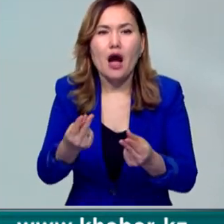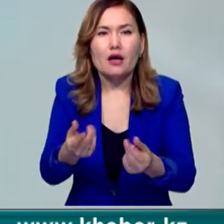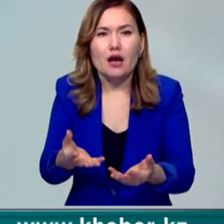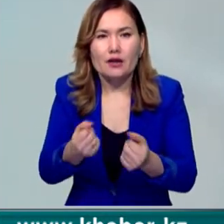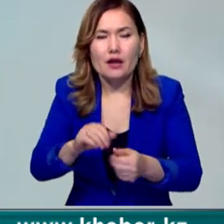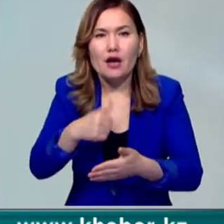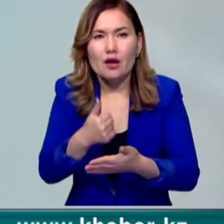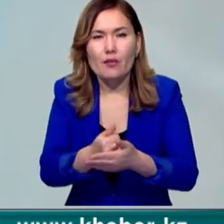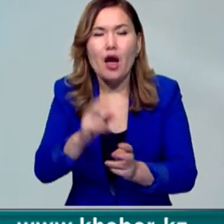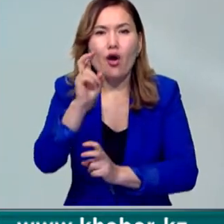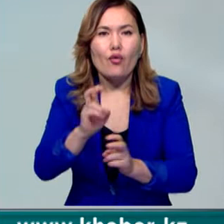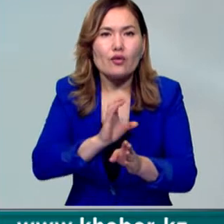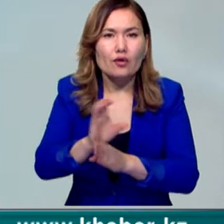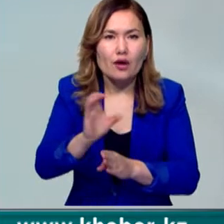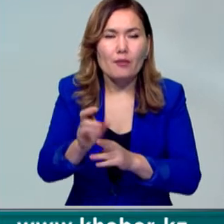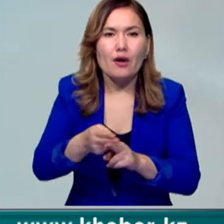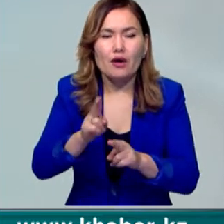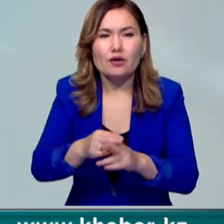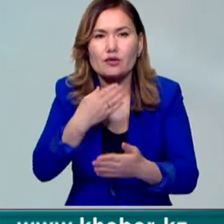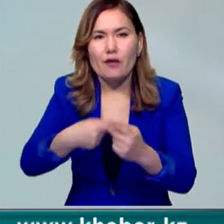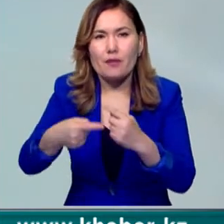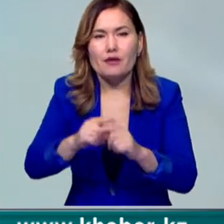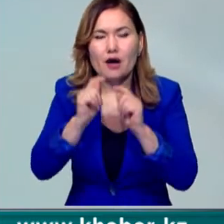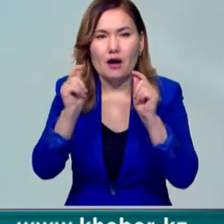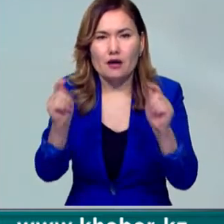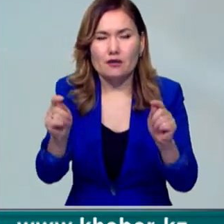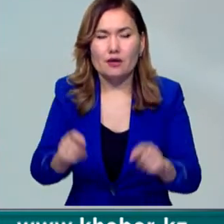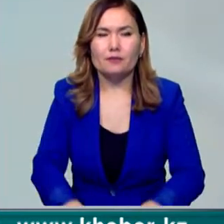алғандар негізінен өндіру, өңдеу ісіне ден қойып отыр.